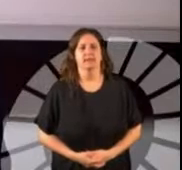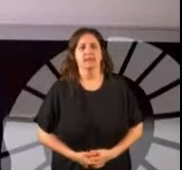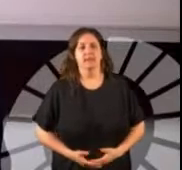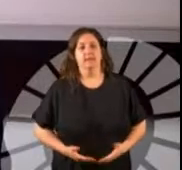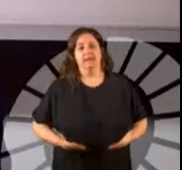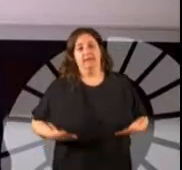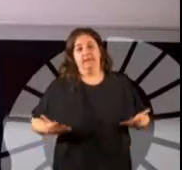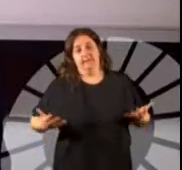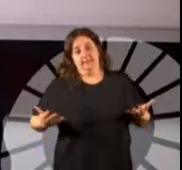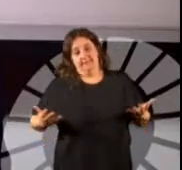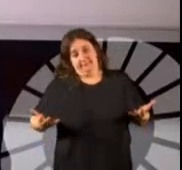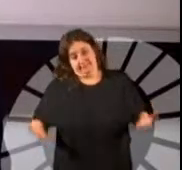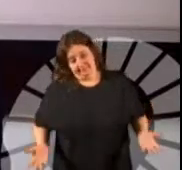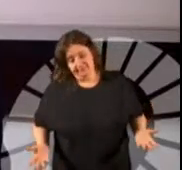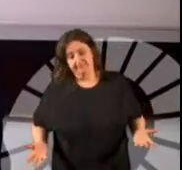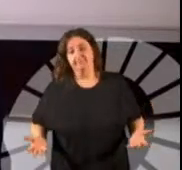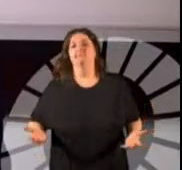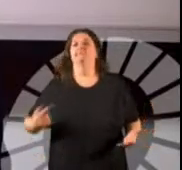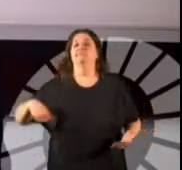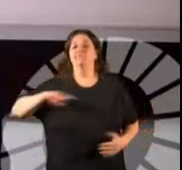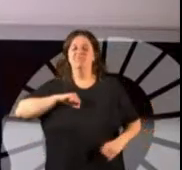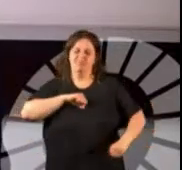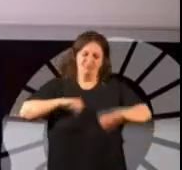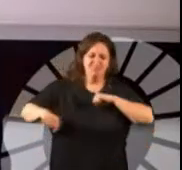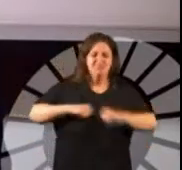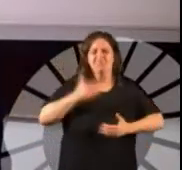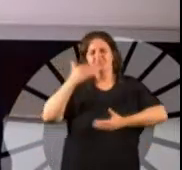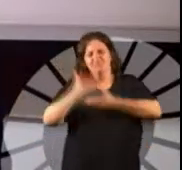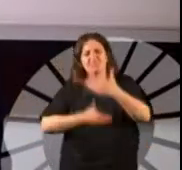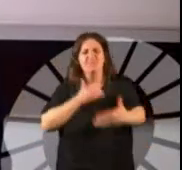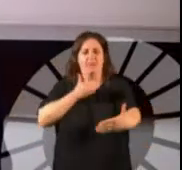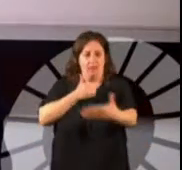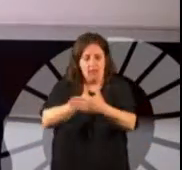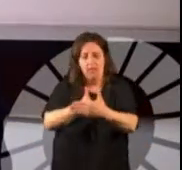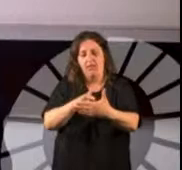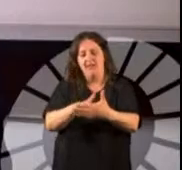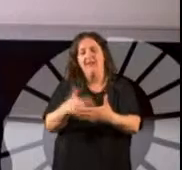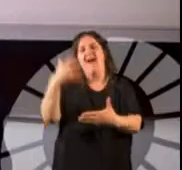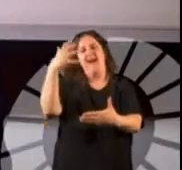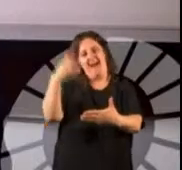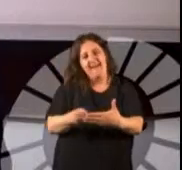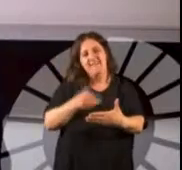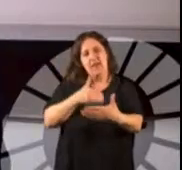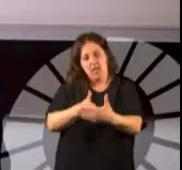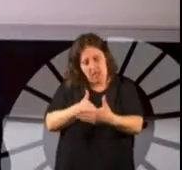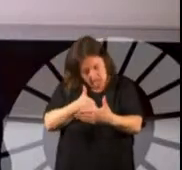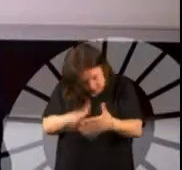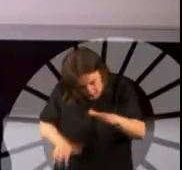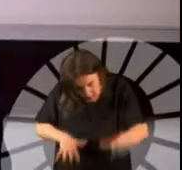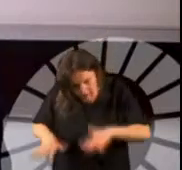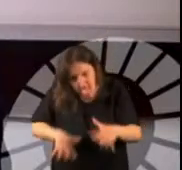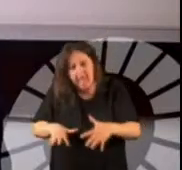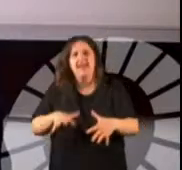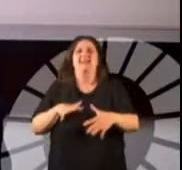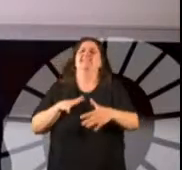between women and men in this generation. I thank you.